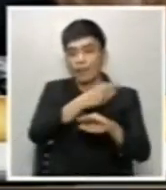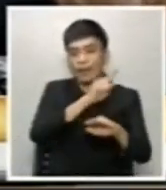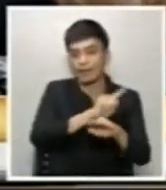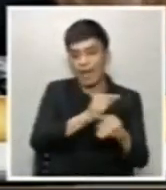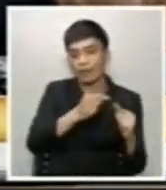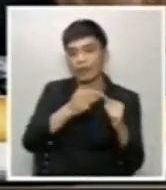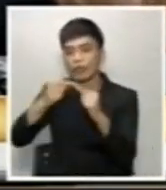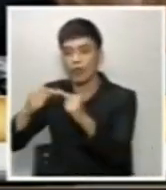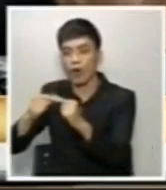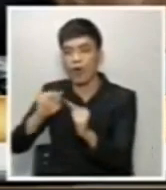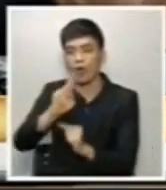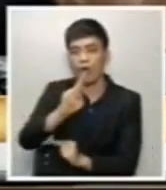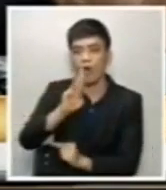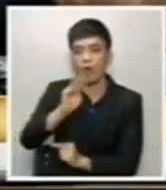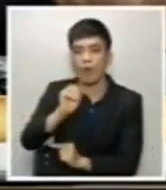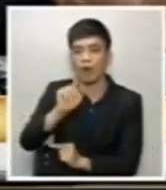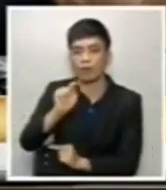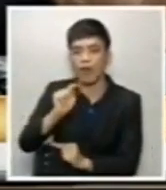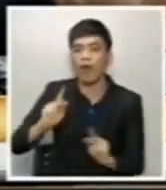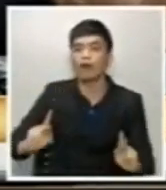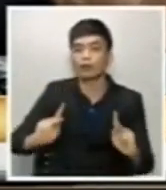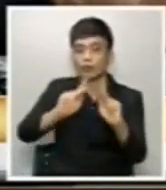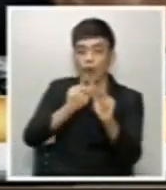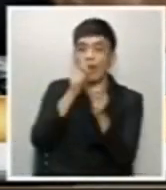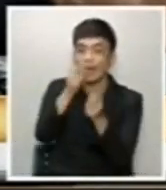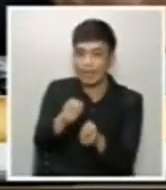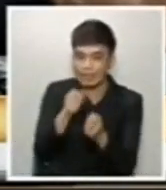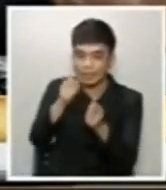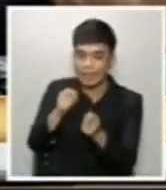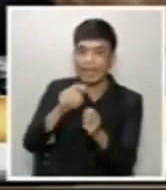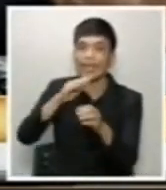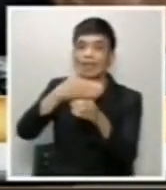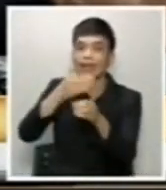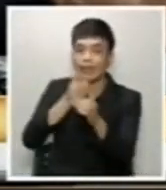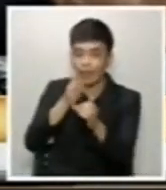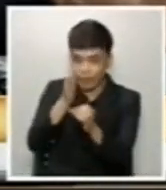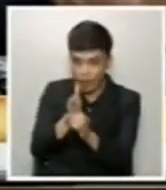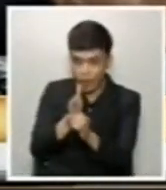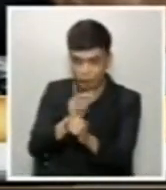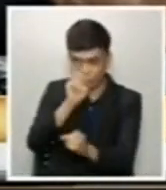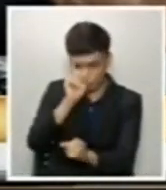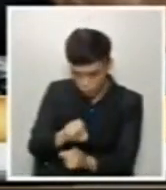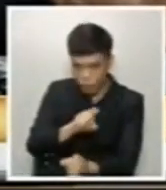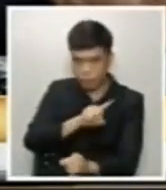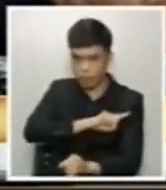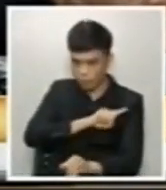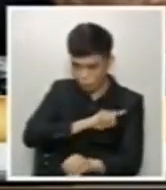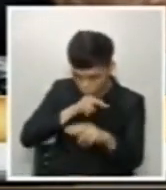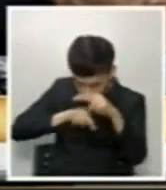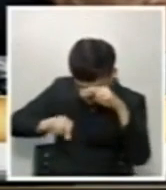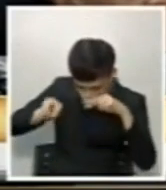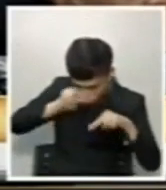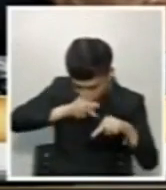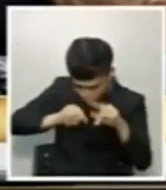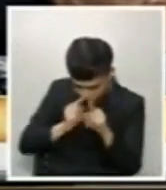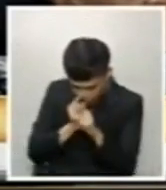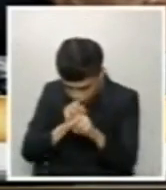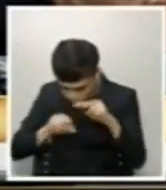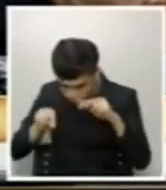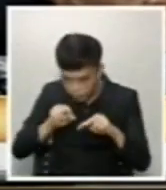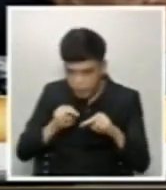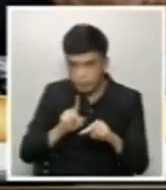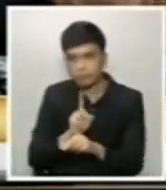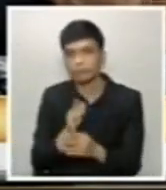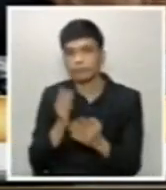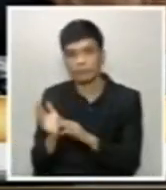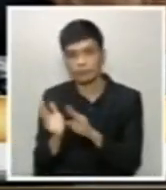มนตรีว่าการกระทรวงเกษตรและสหกรณ์ว่าท่านจะต้องไปติดตามเรื่องนี้และขอเรียนถามกับท่านว่าท่านมีโครงการมี